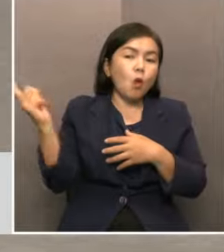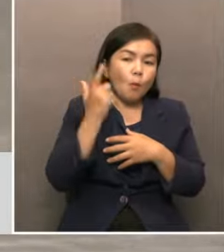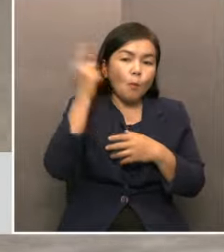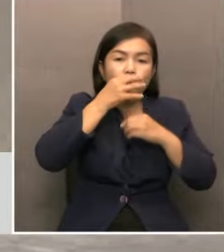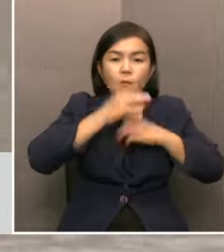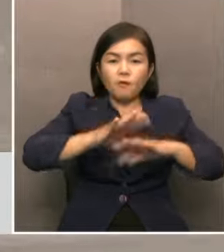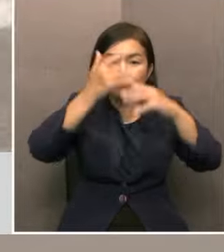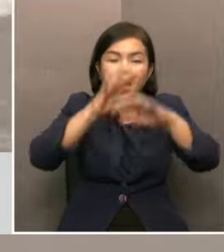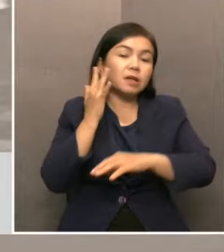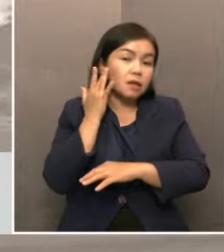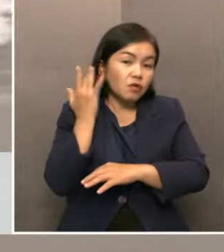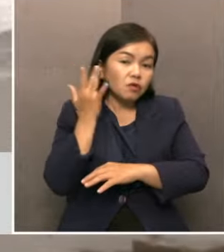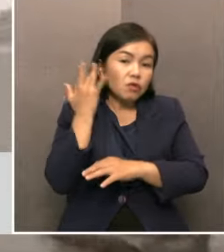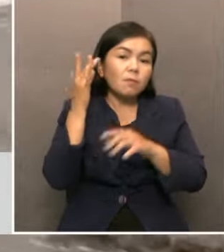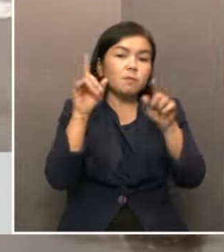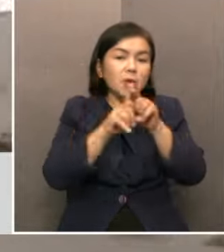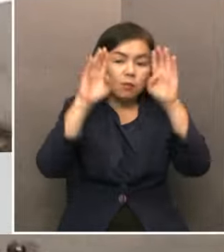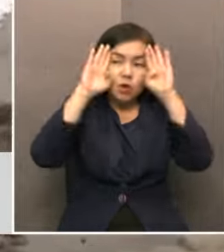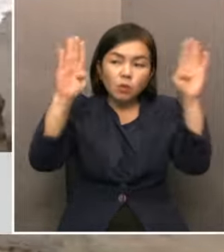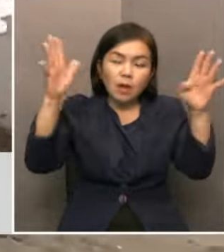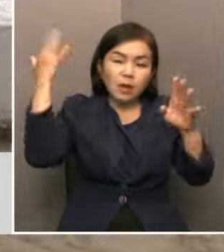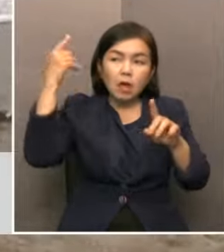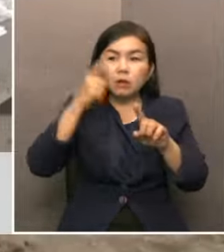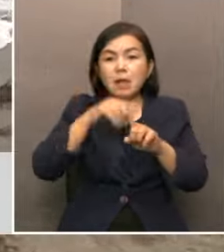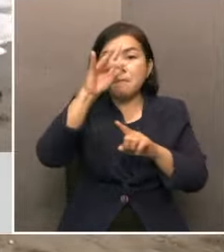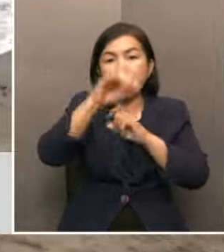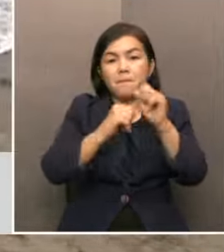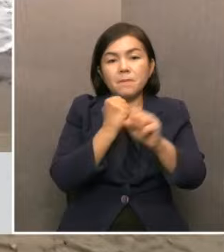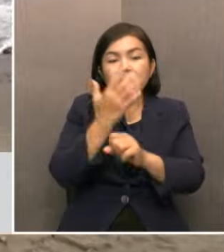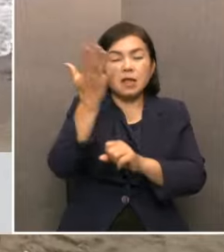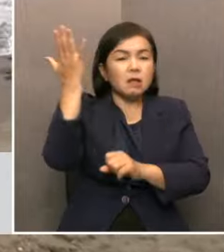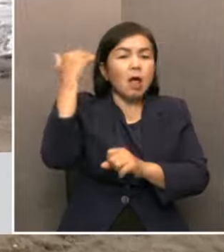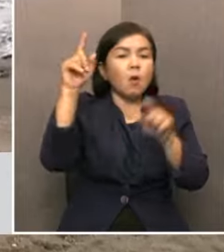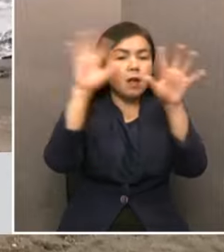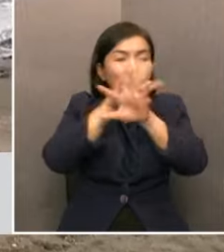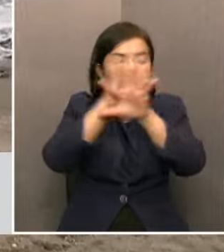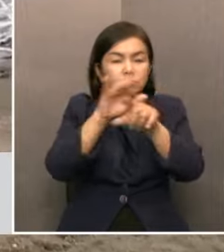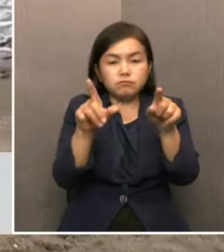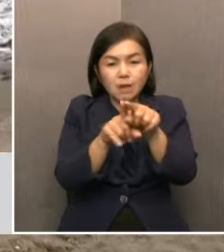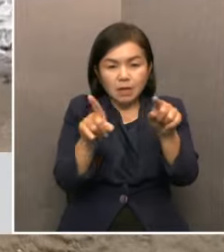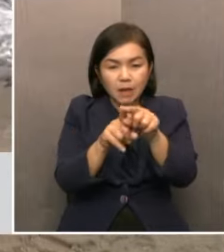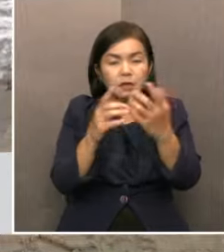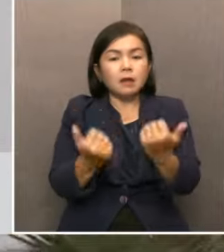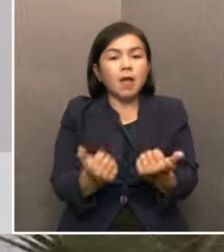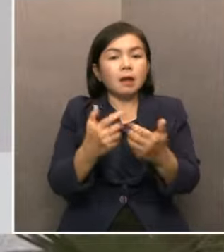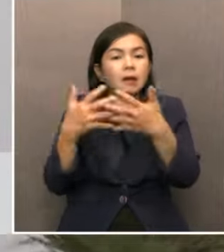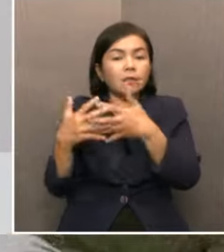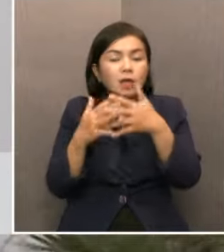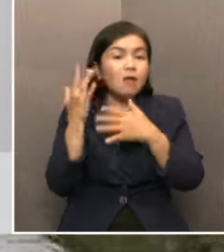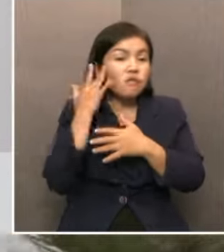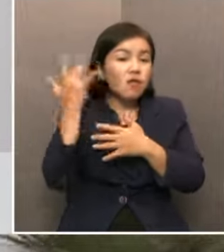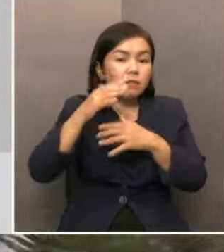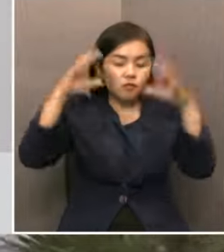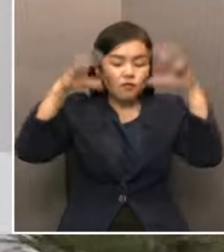แคลิฟอร์เนียคล้ายกับที่เคยเกิดขึ้นเมื่อกลางเดือนสิงหาคมปีที่แล้วสัปดาห์ที่ผ่านมารัฐแคลิฟอร์เนียเพิ่งเจอกับพายุฝน